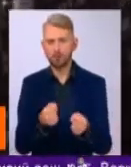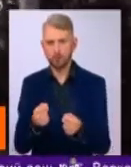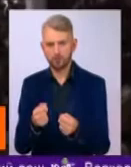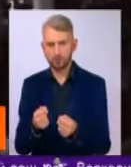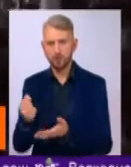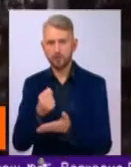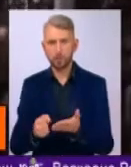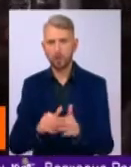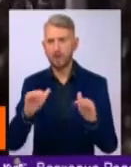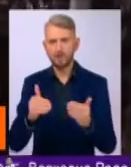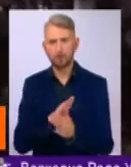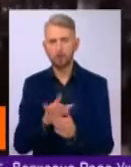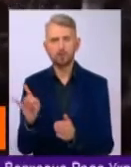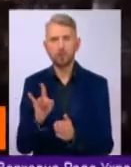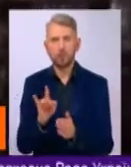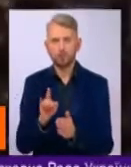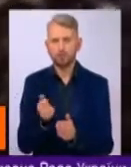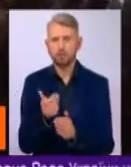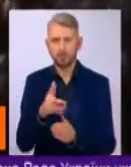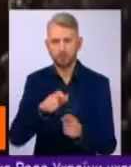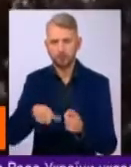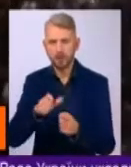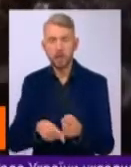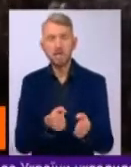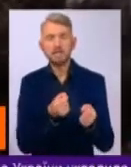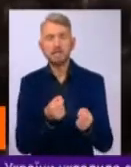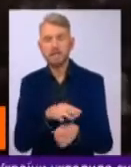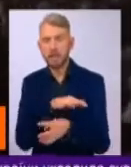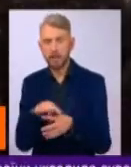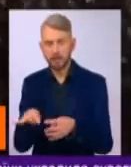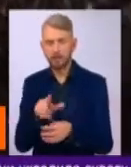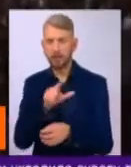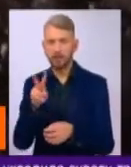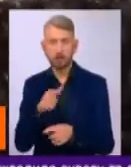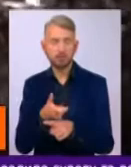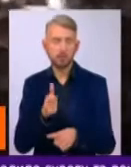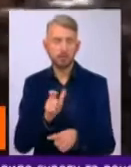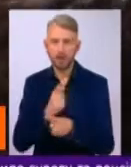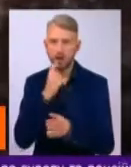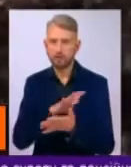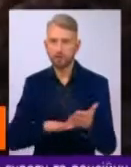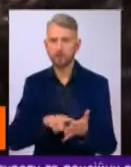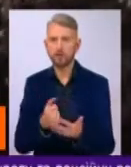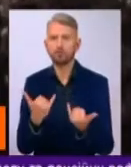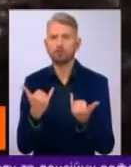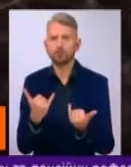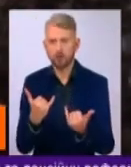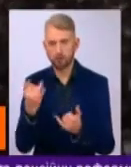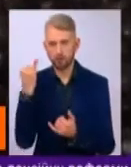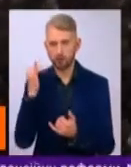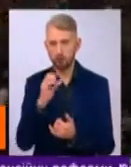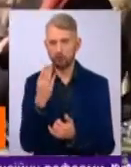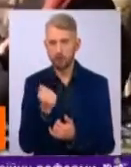і не обмежує розмір магазина. Стрілянина в Лас-Вегасі стала найкривавішою за сучасну історію США. Нагадаю,